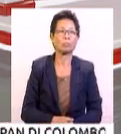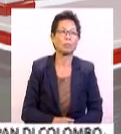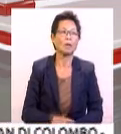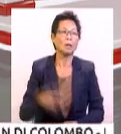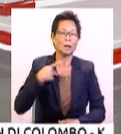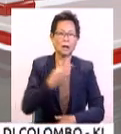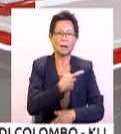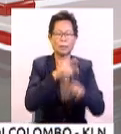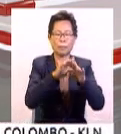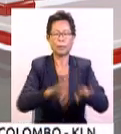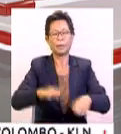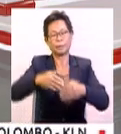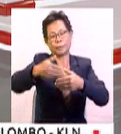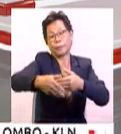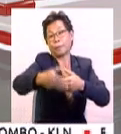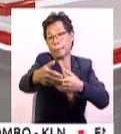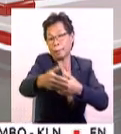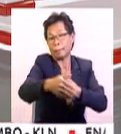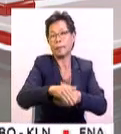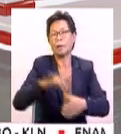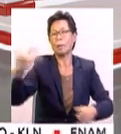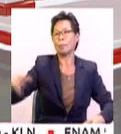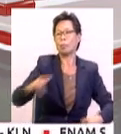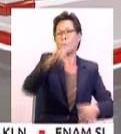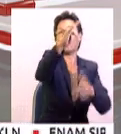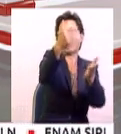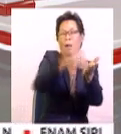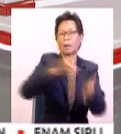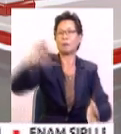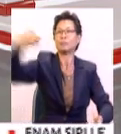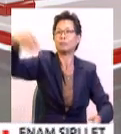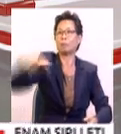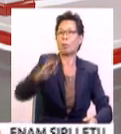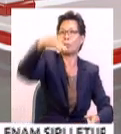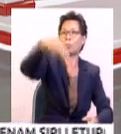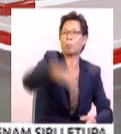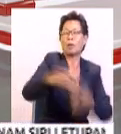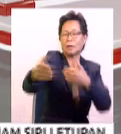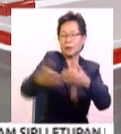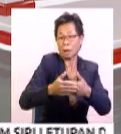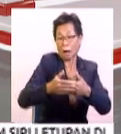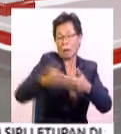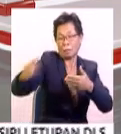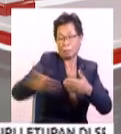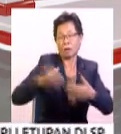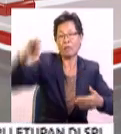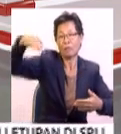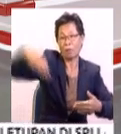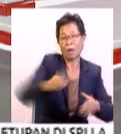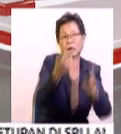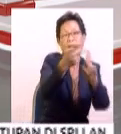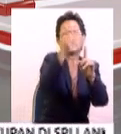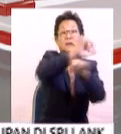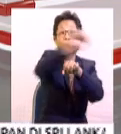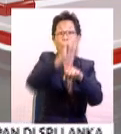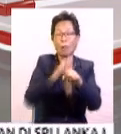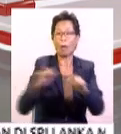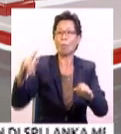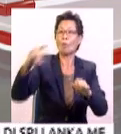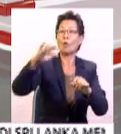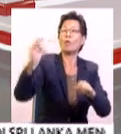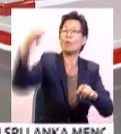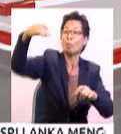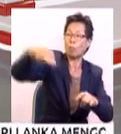Baik, kita ke perkembangan seterusnya. Penerbangan semula pesawat premium jarak dekat Malaysia Firefly ke Singapura merupakan